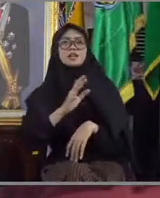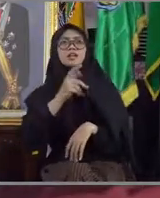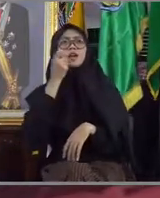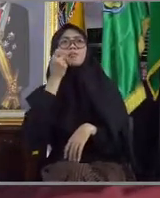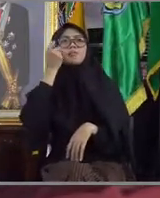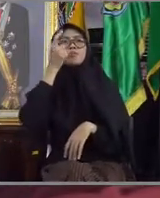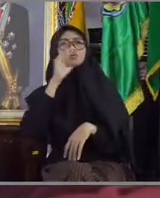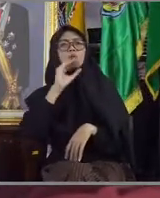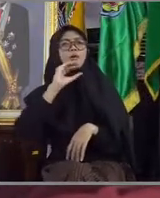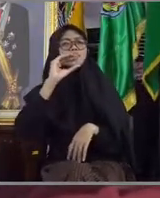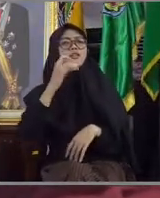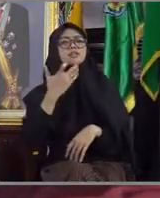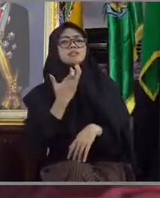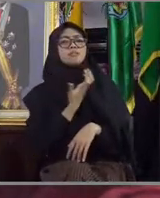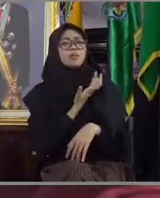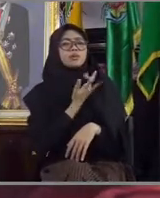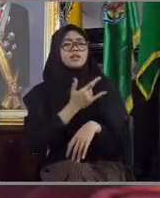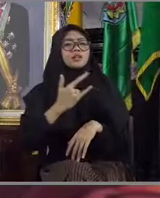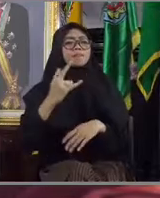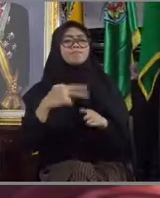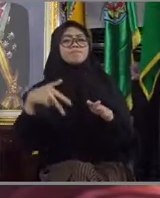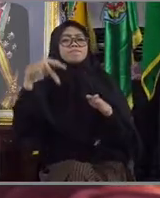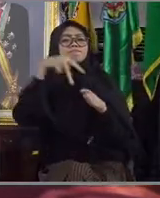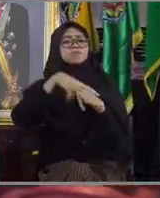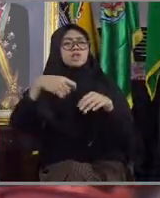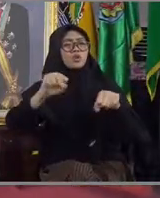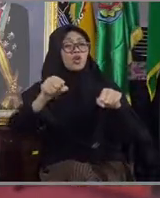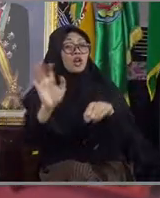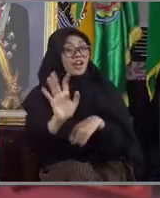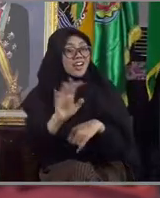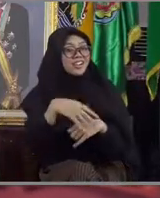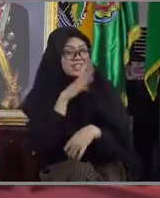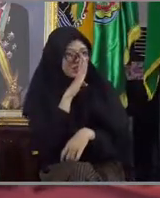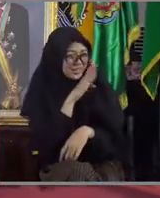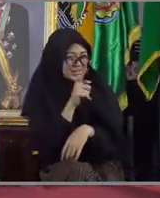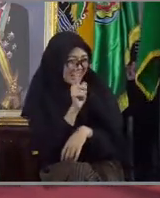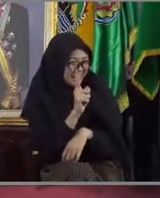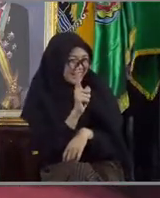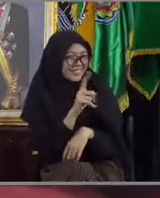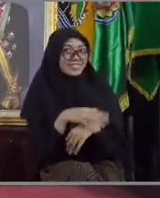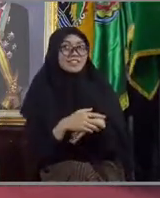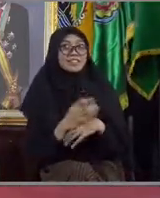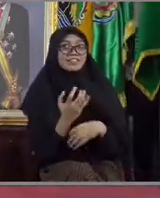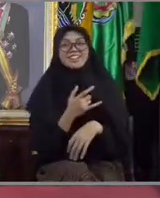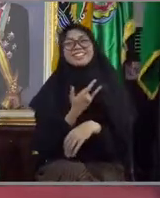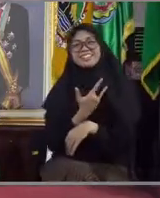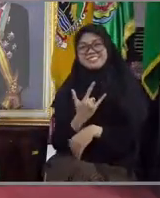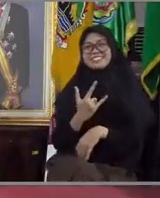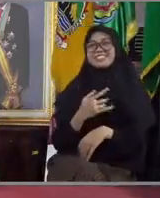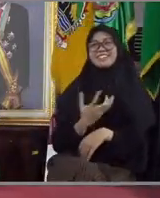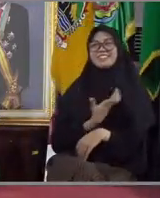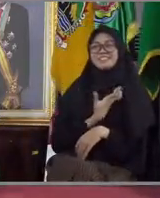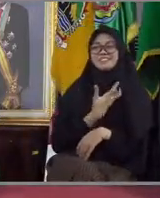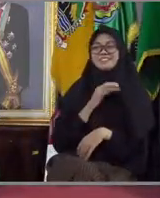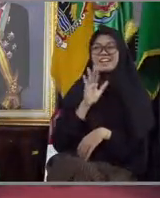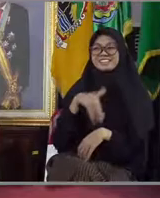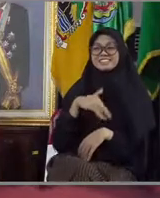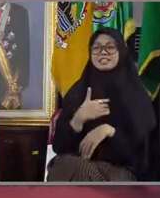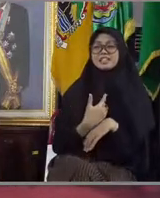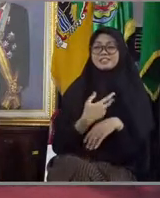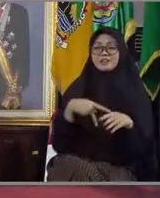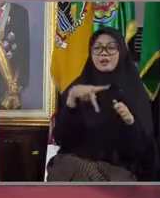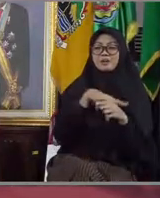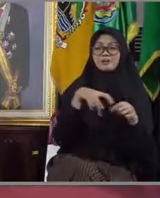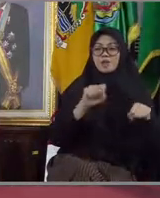pagi kamu masih akan naik sepeda motor ke sekolah enggak? Jujur aja. Iya yeah, masih Pak. Masih kan? Iya yes. Dan kamu merasa